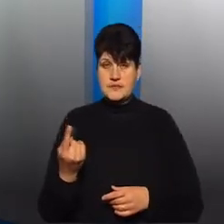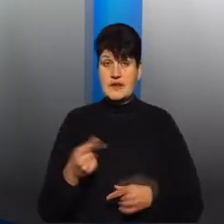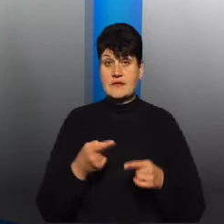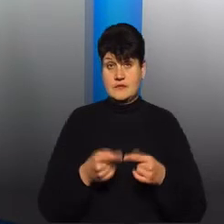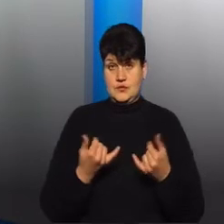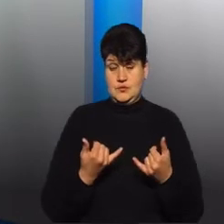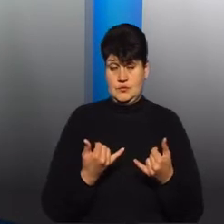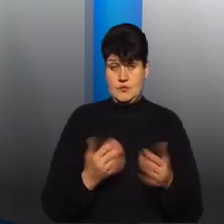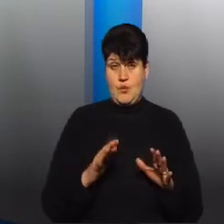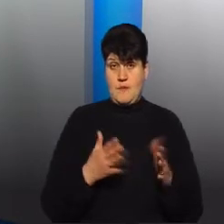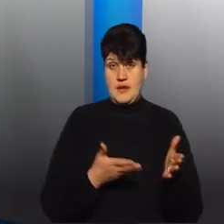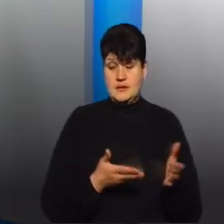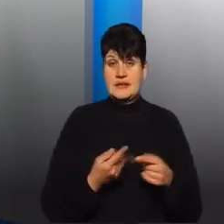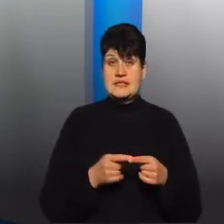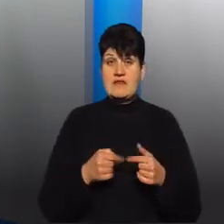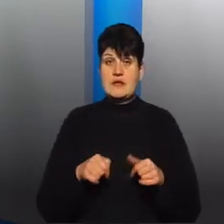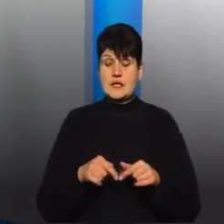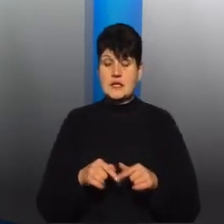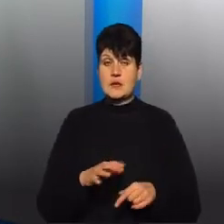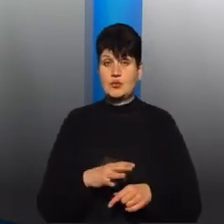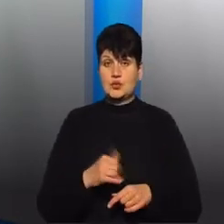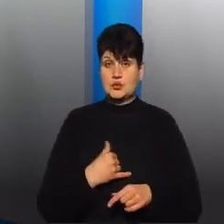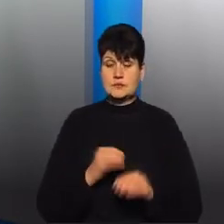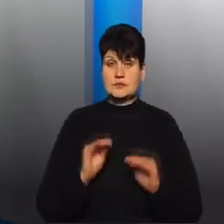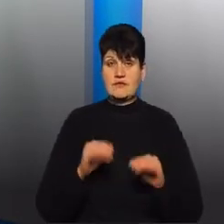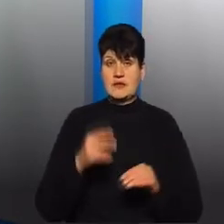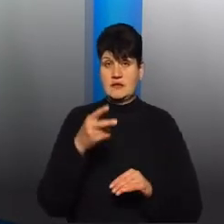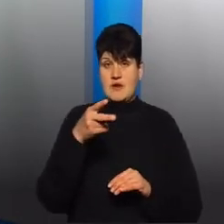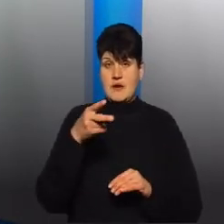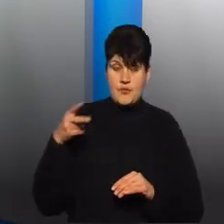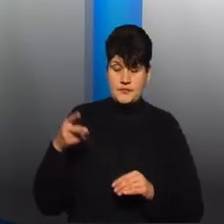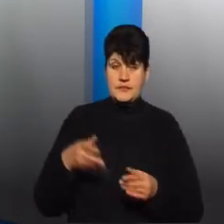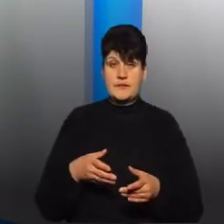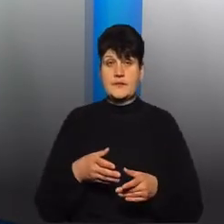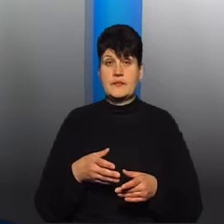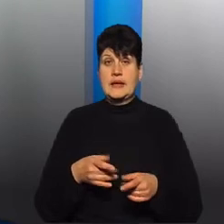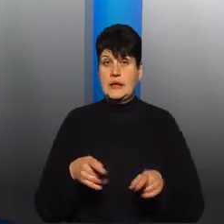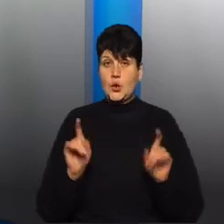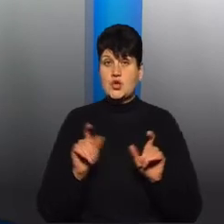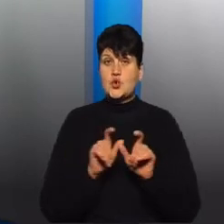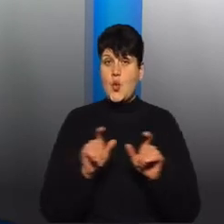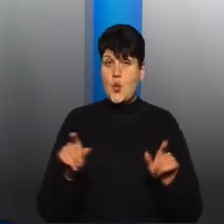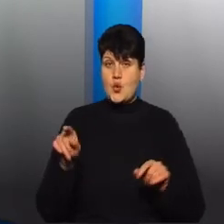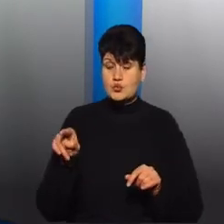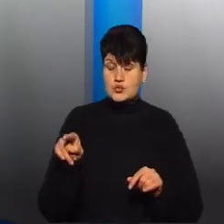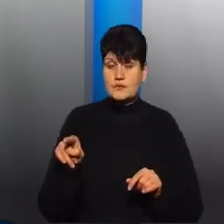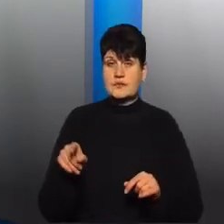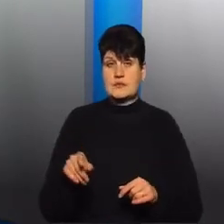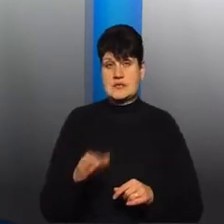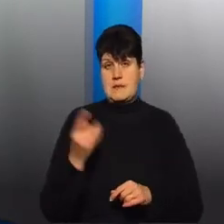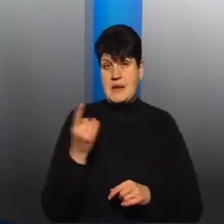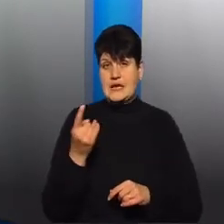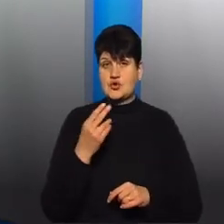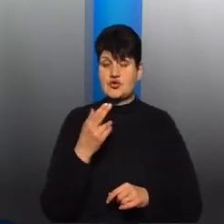це відділення було в нас розміщено на двох поверхах гінекологічного корпусу. В даний момент з 1 червня відділення